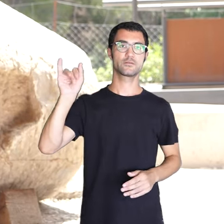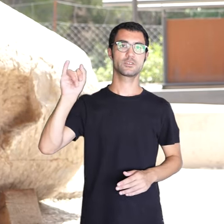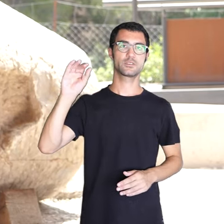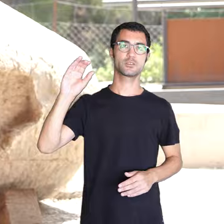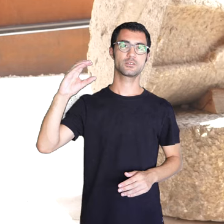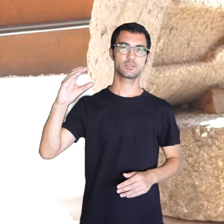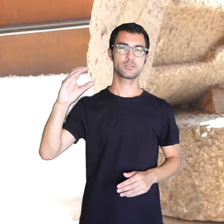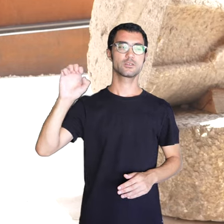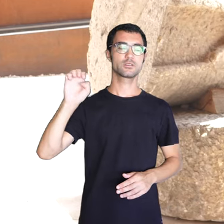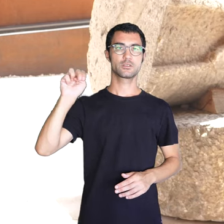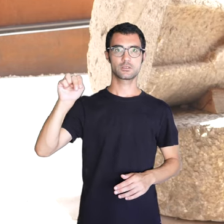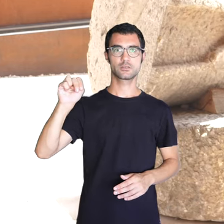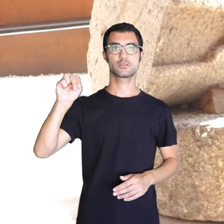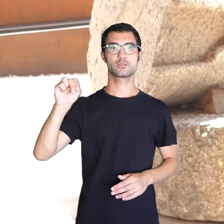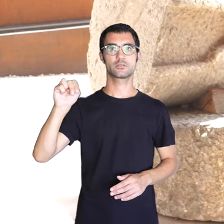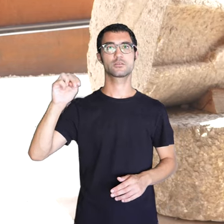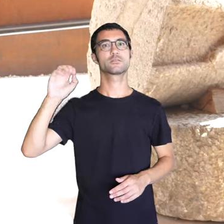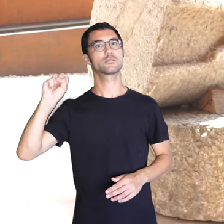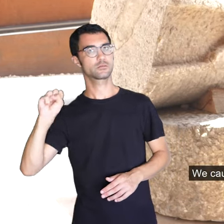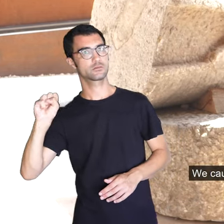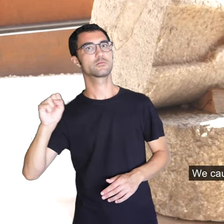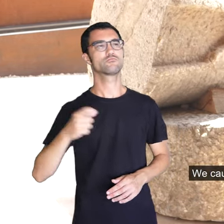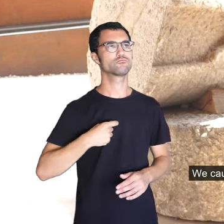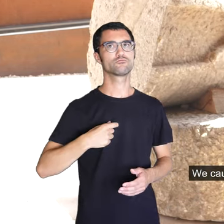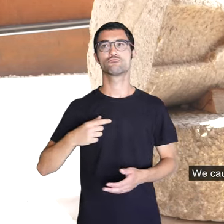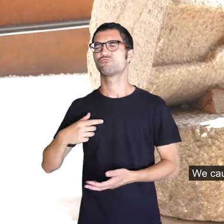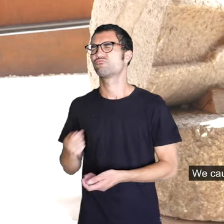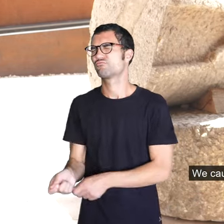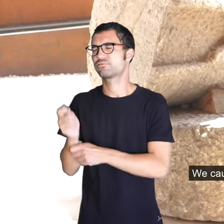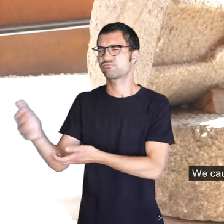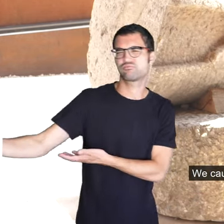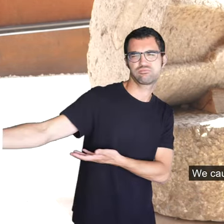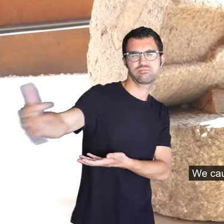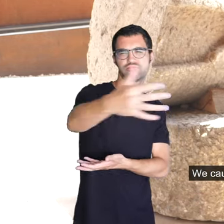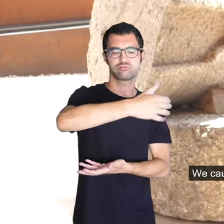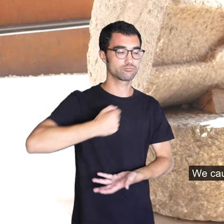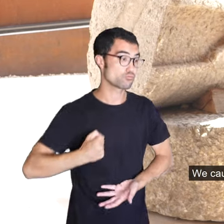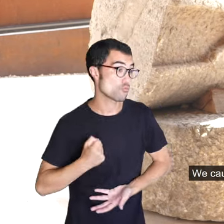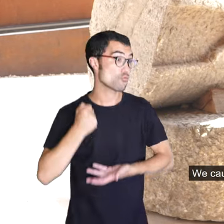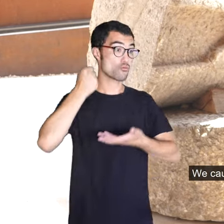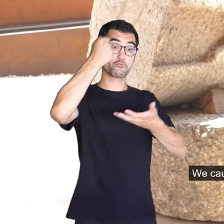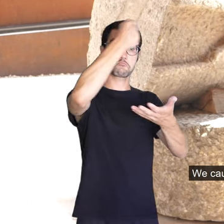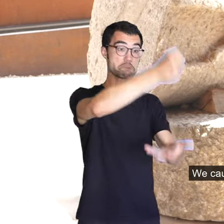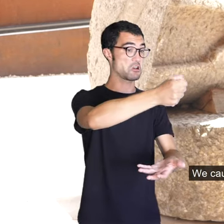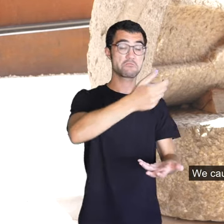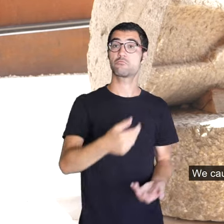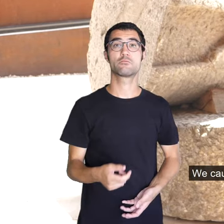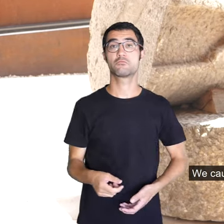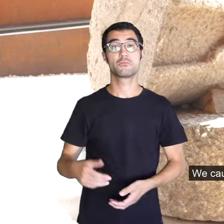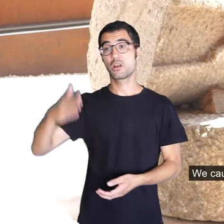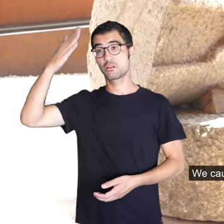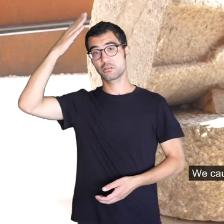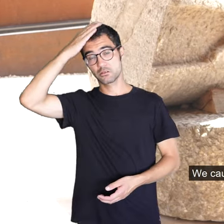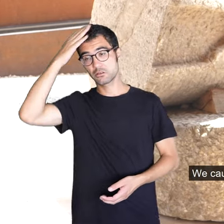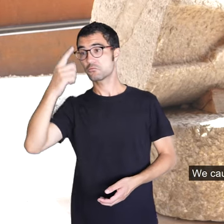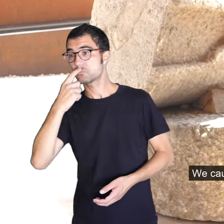és patró, de tota la setmana. Duem el peix tot arreu. D'un carroig, un dèntol, un